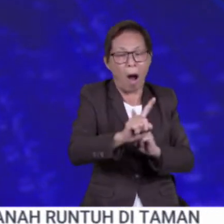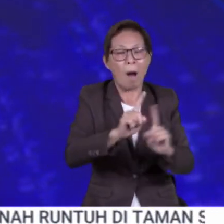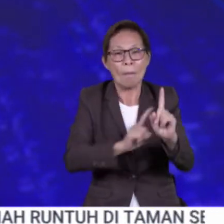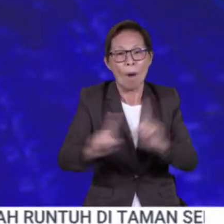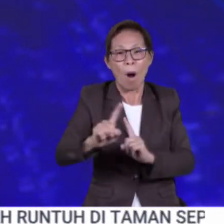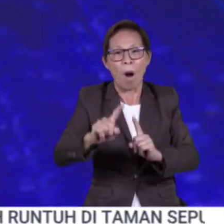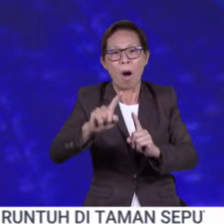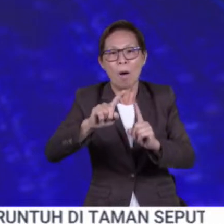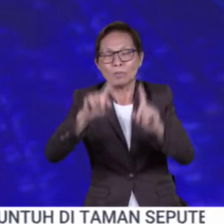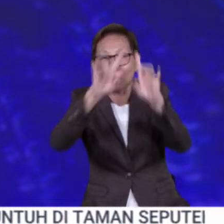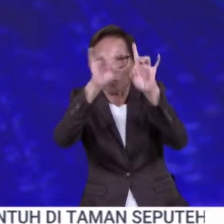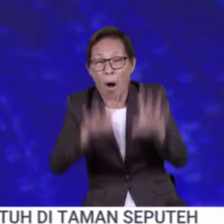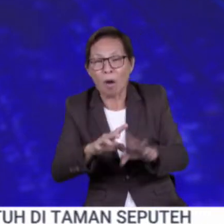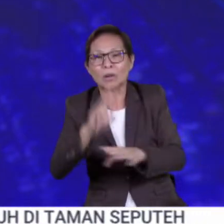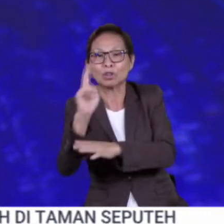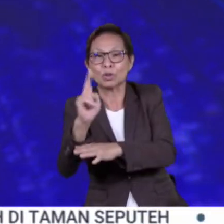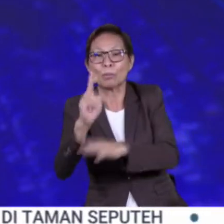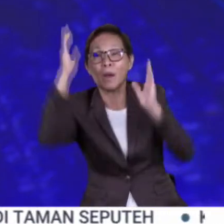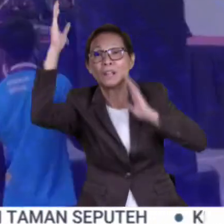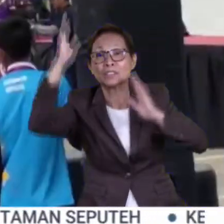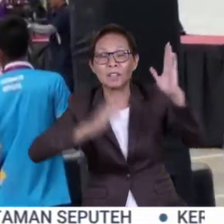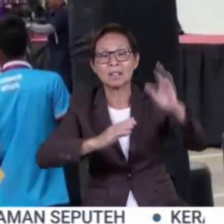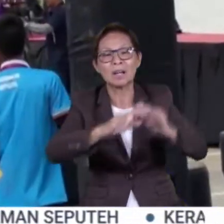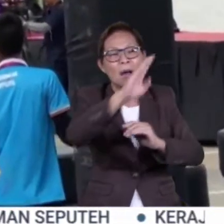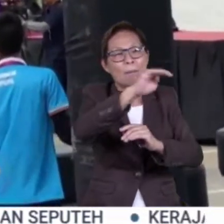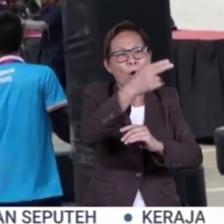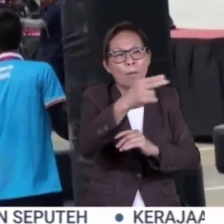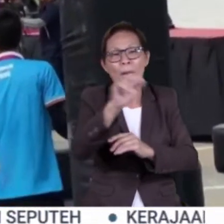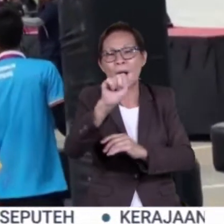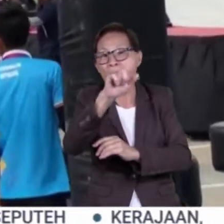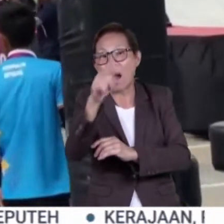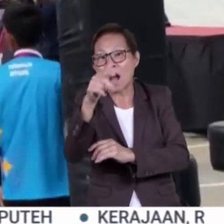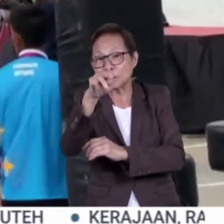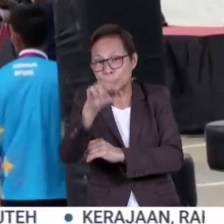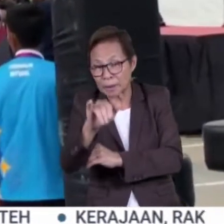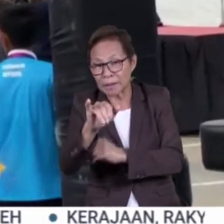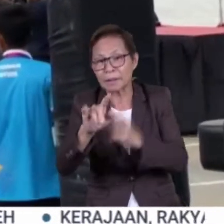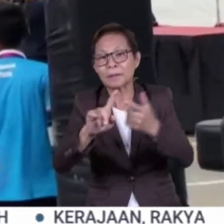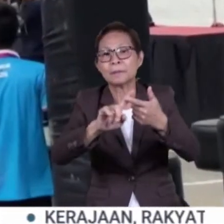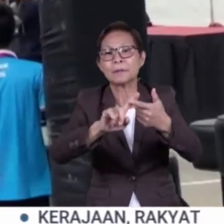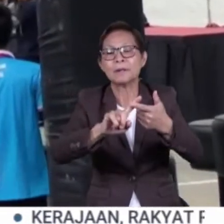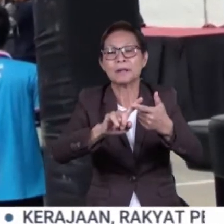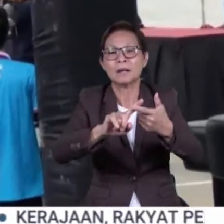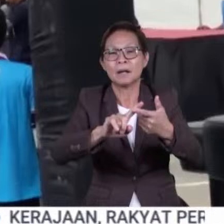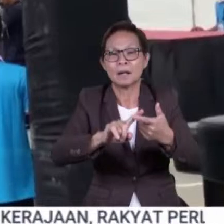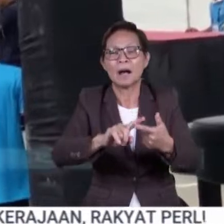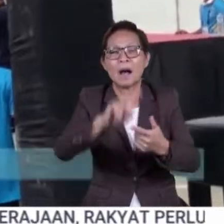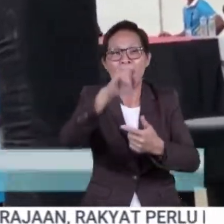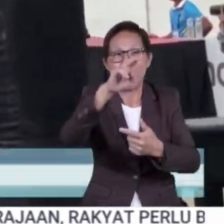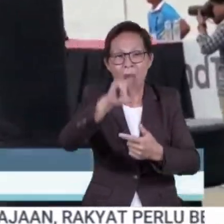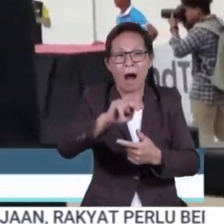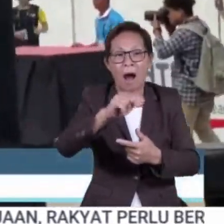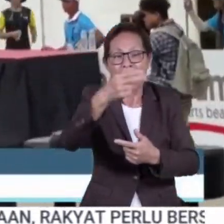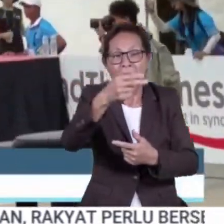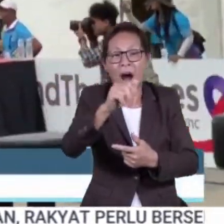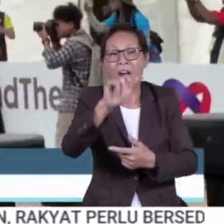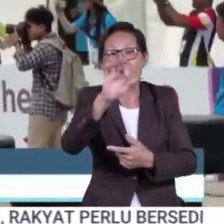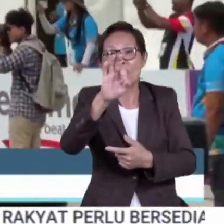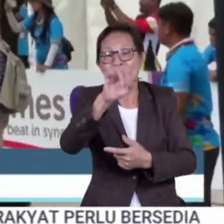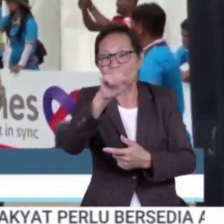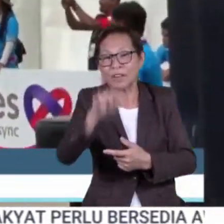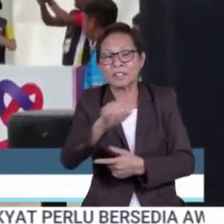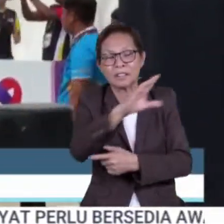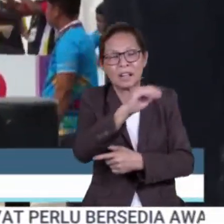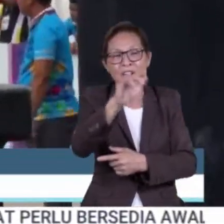kedua. Malaysia dibarisi Galib Muhammad Azmi, Muhammad Reza Roslan, Nur Hafiz Said Alwi dan Yong